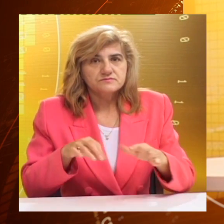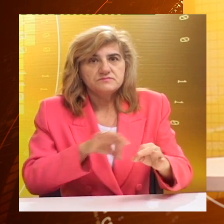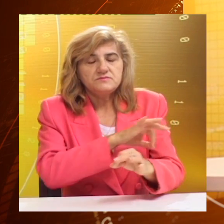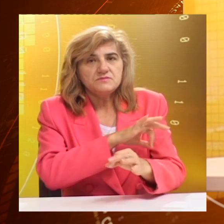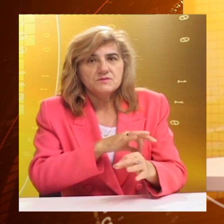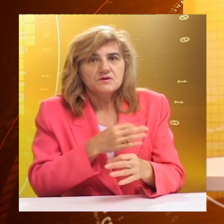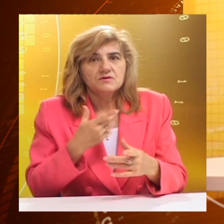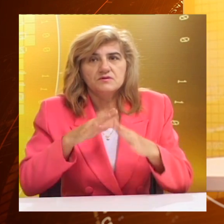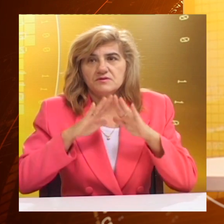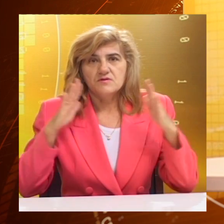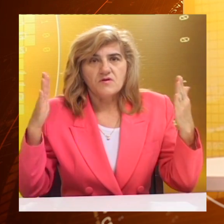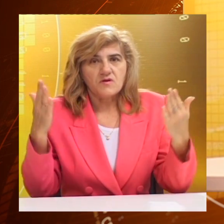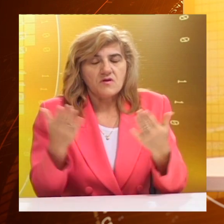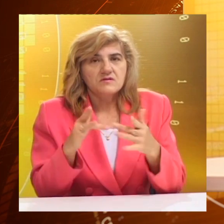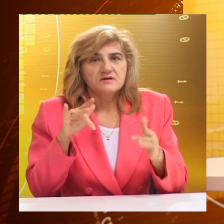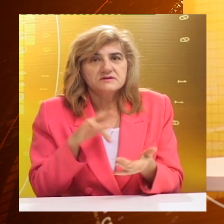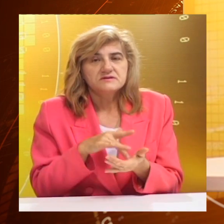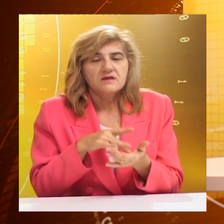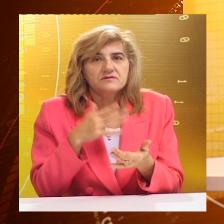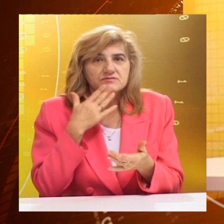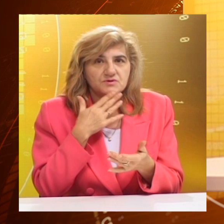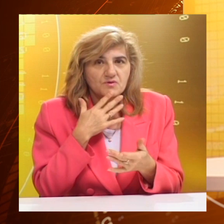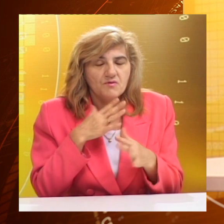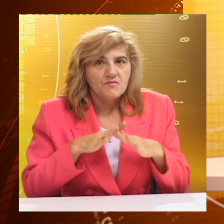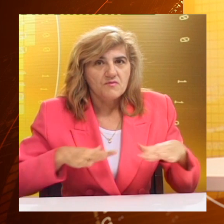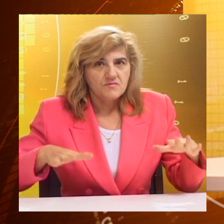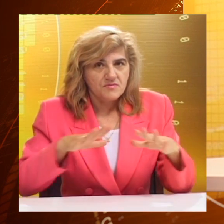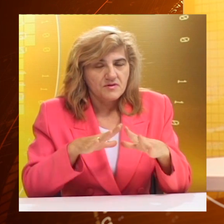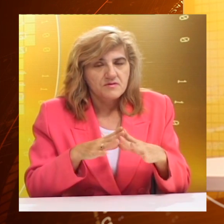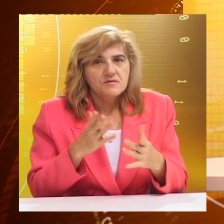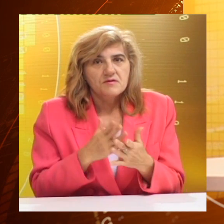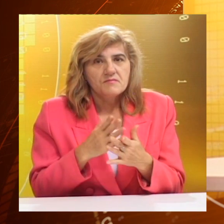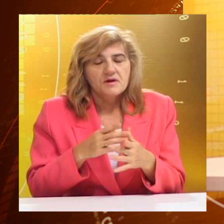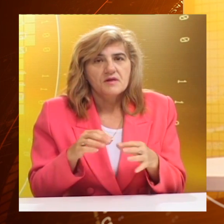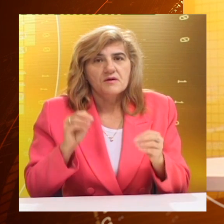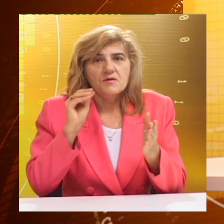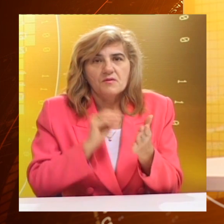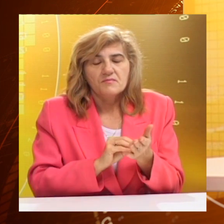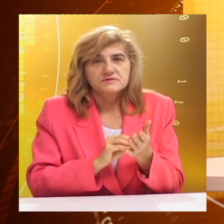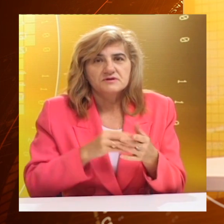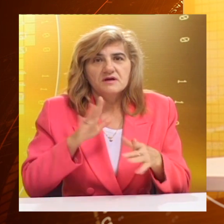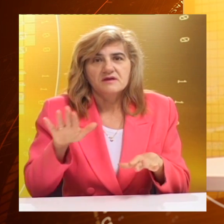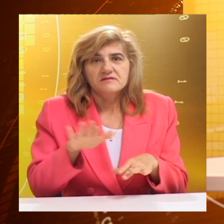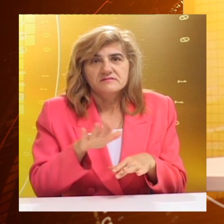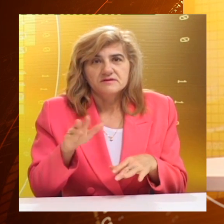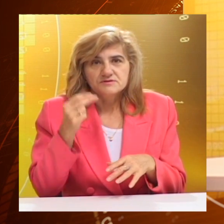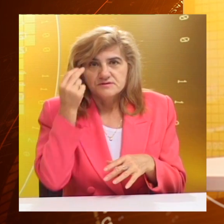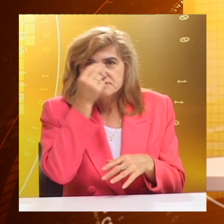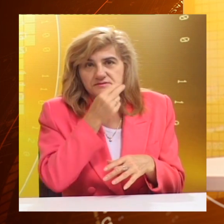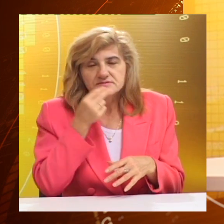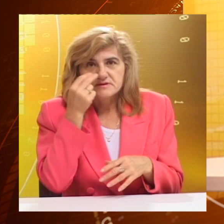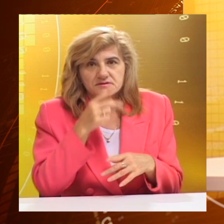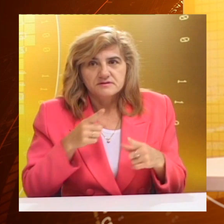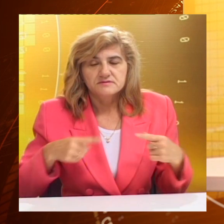U koncertnoj dvorani Srednje muzičke škole obeležena je Dečja nedelja. Mališani predškolskoj ustanove Naša radost prisustvovali su koncertu